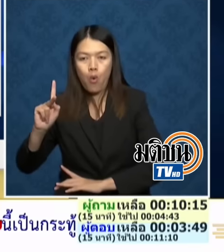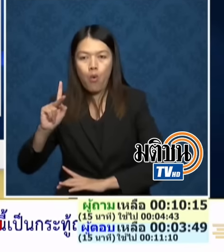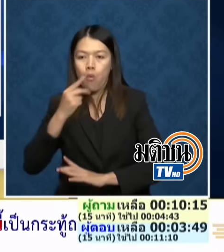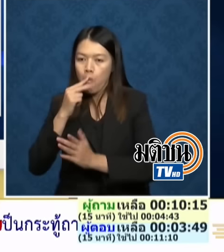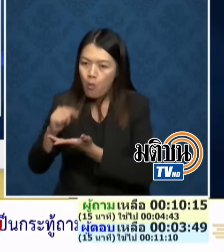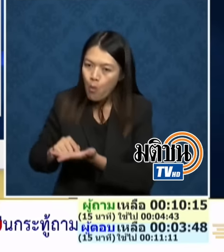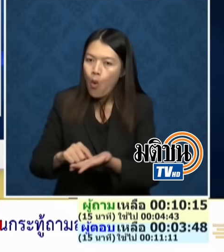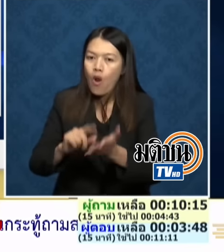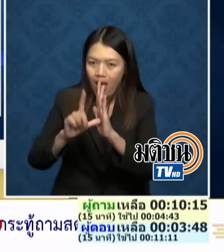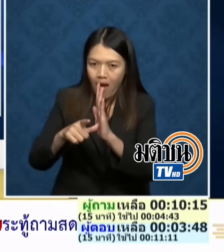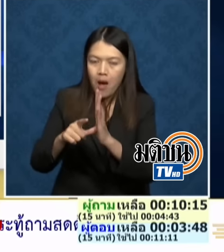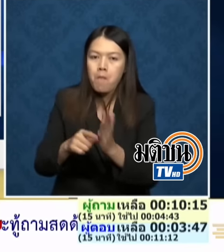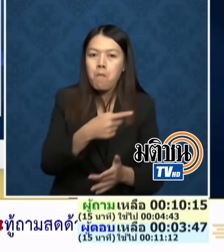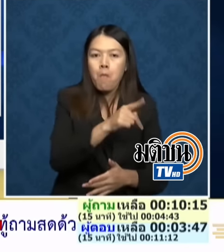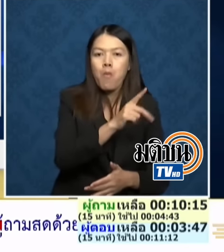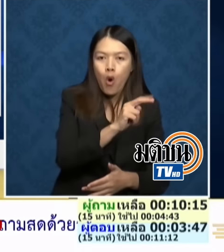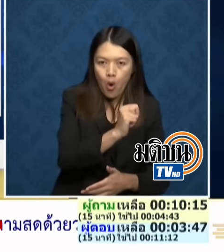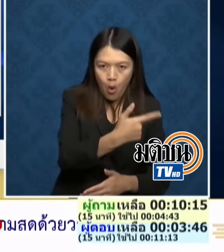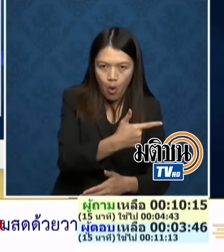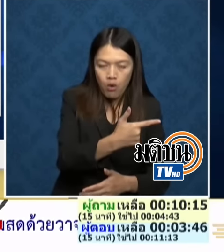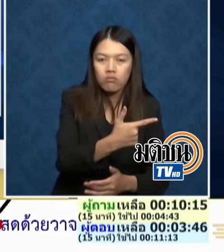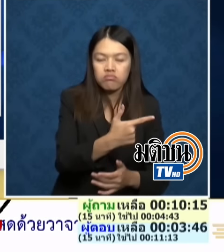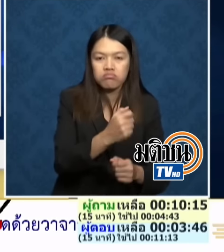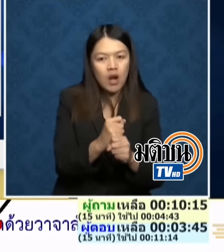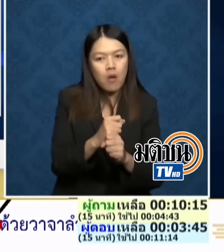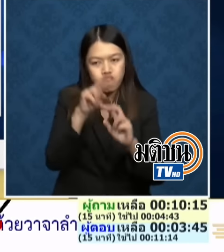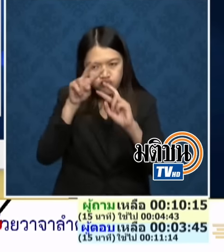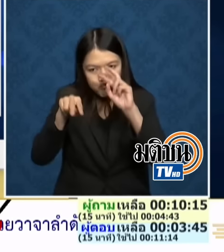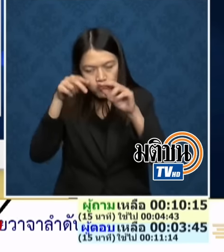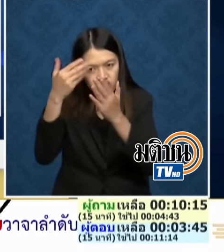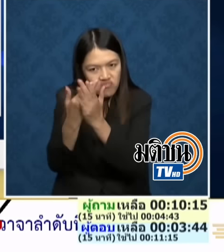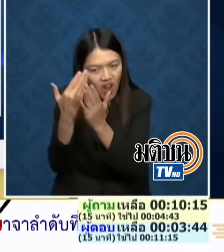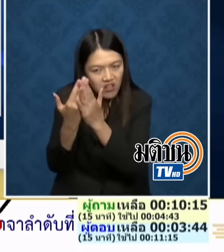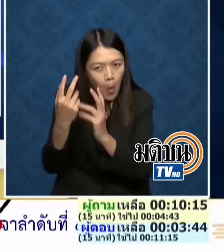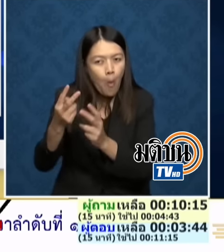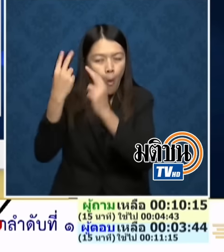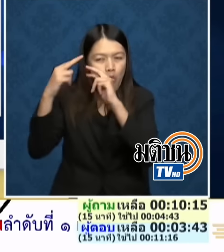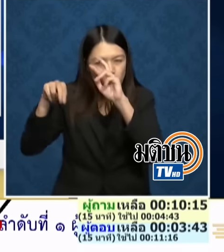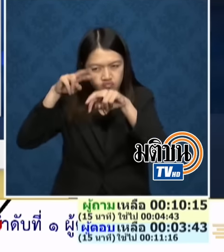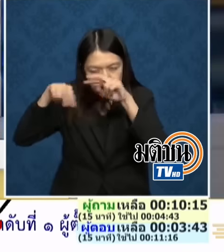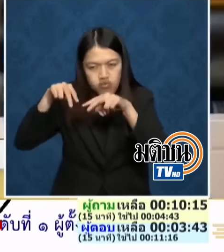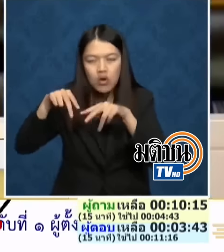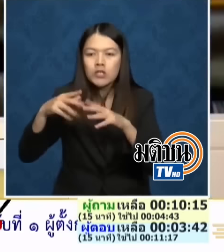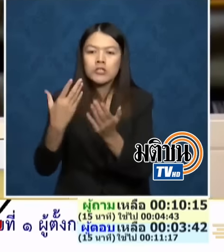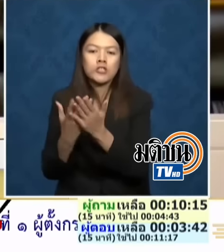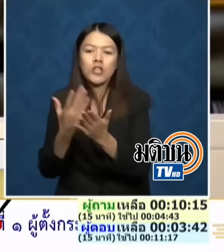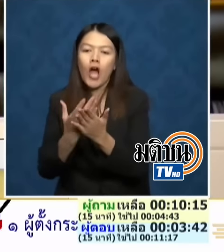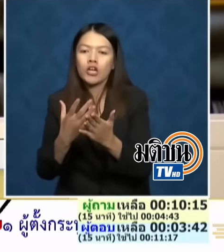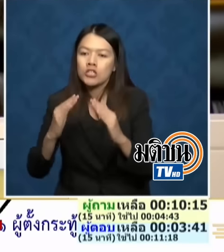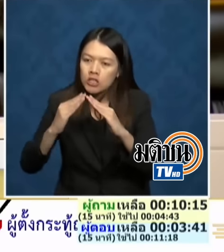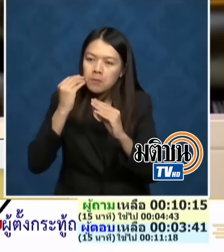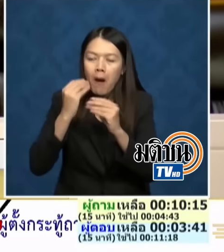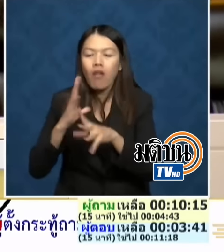เลขาป่อง่อให้มารวมทําเินคดีตัวสอบเชนทกเงินยึดทรัสินคืน สู่แทดิให้หมด